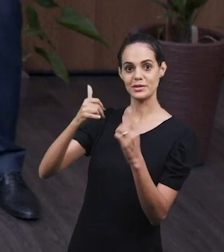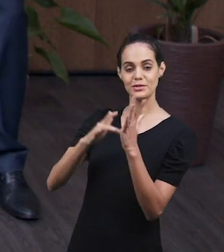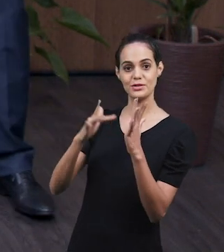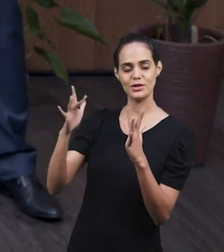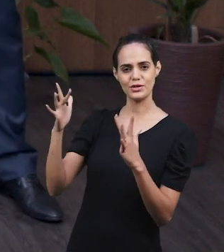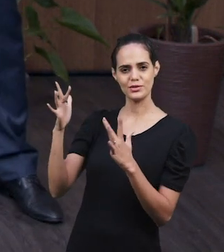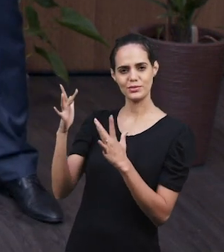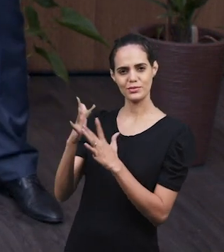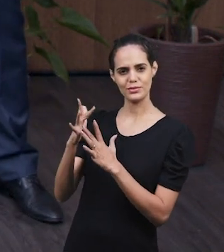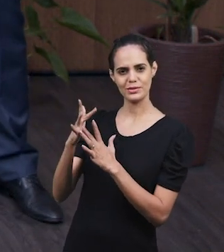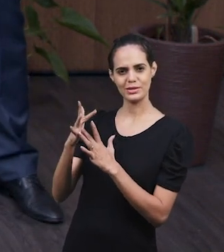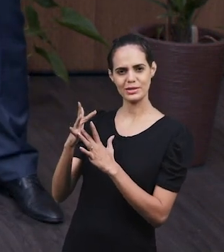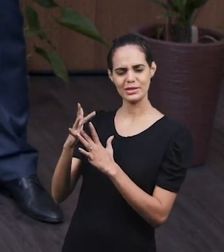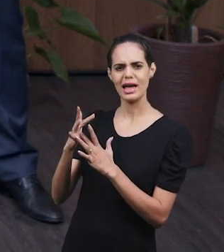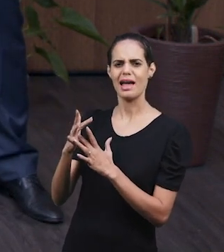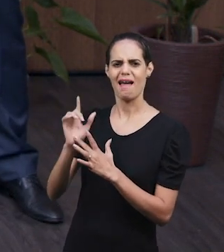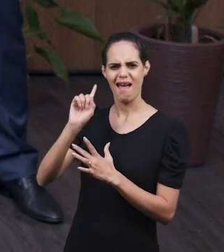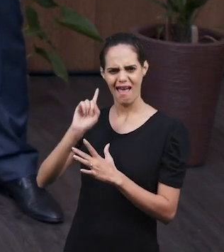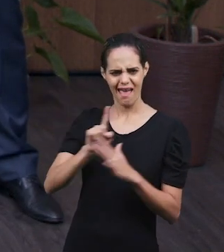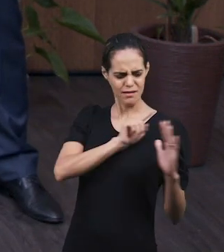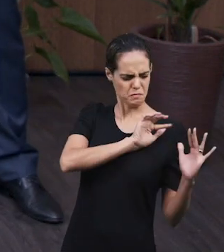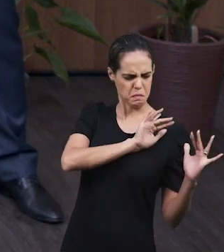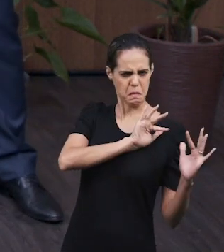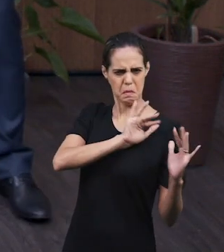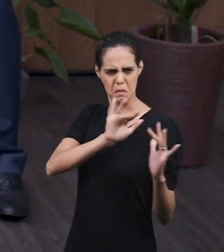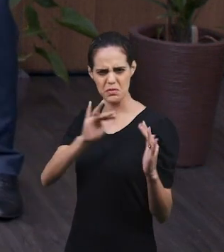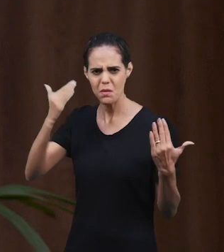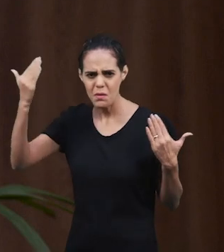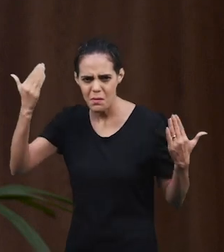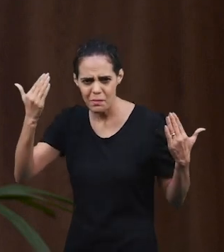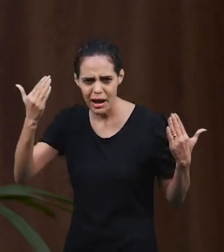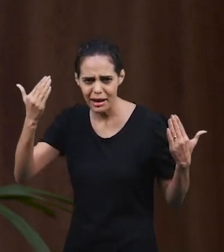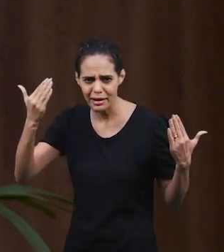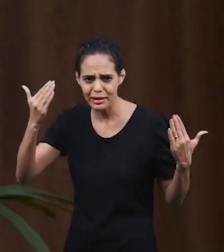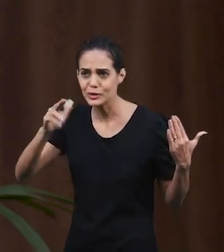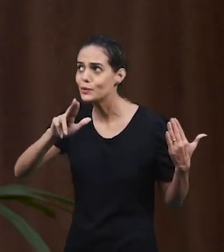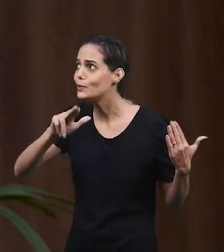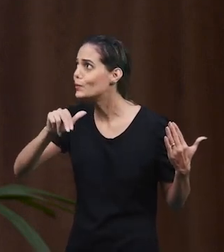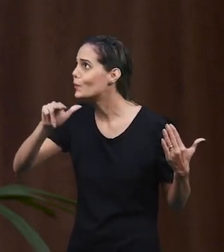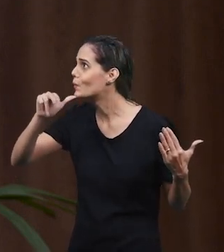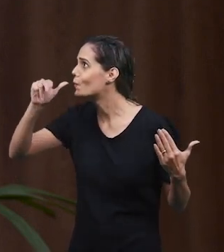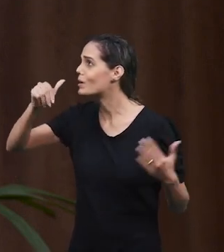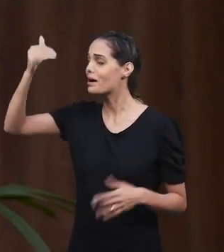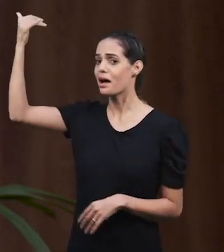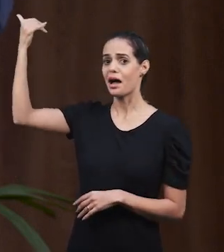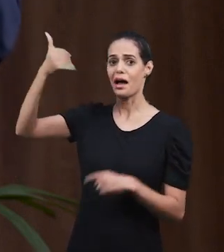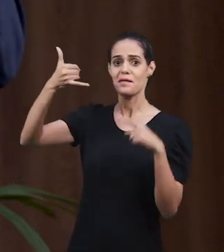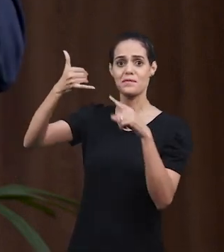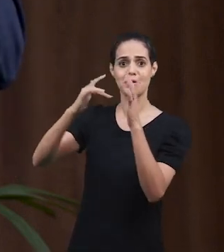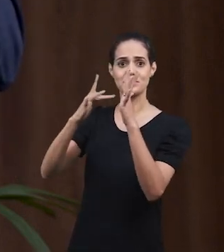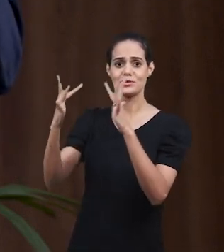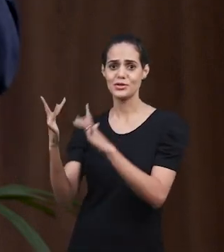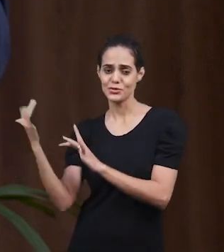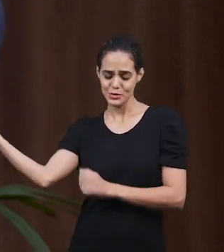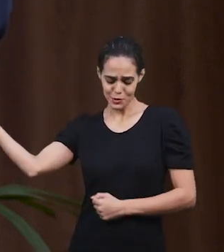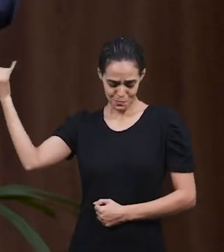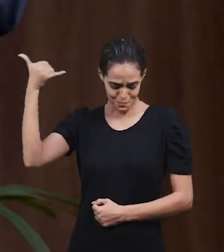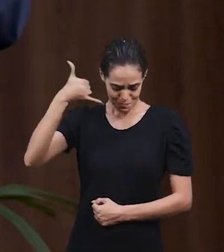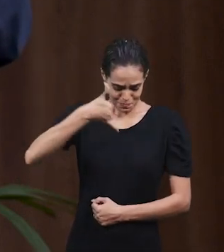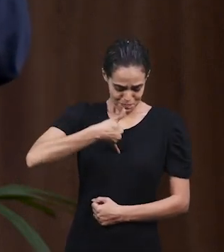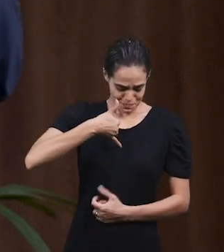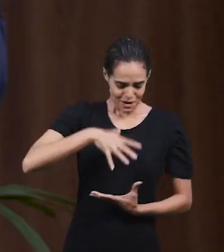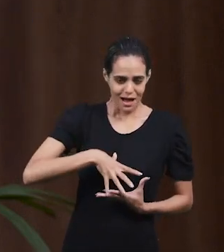Jésus n'est pas la voix de foule. La voix de Jésus